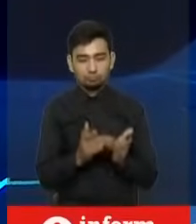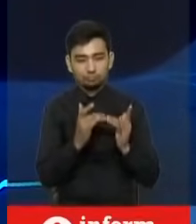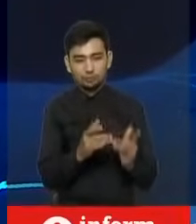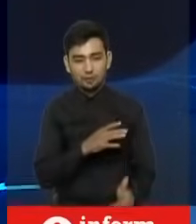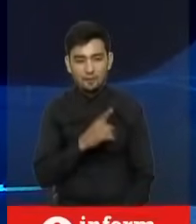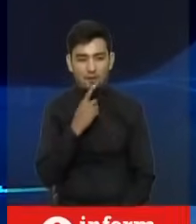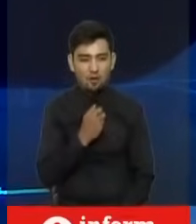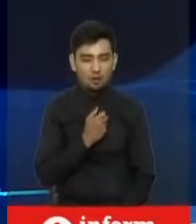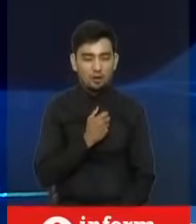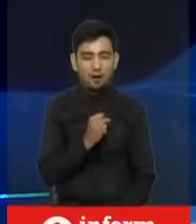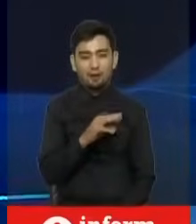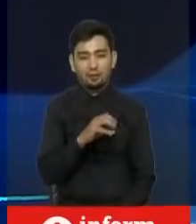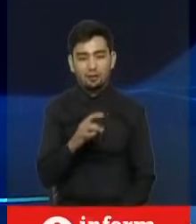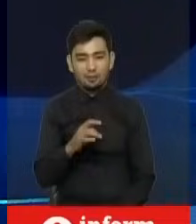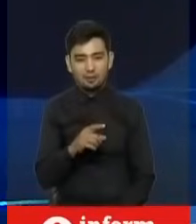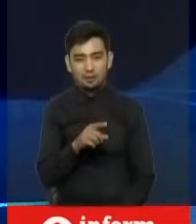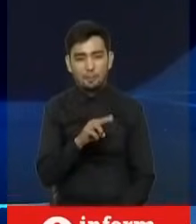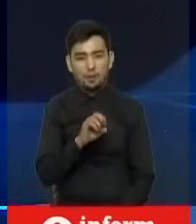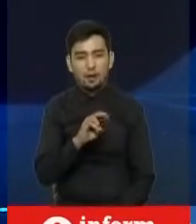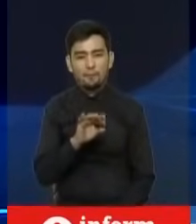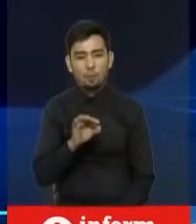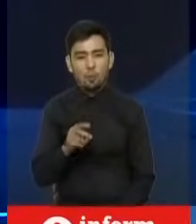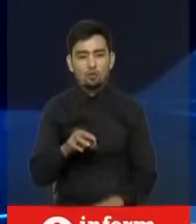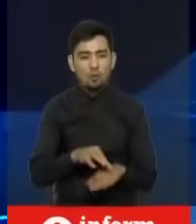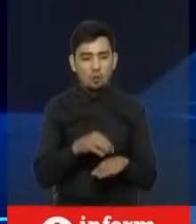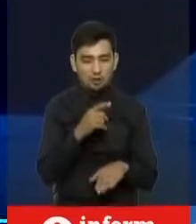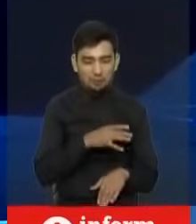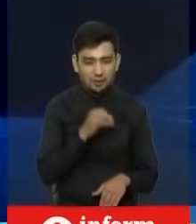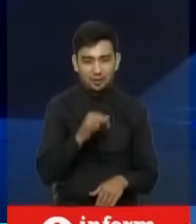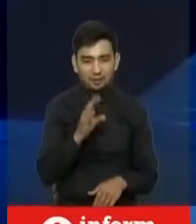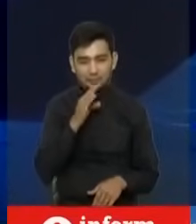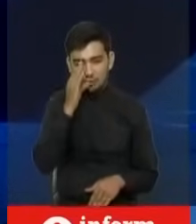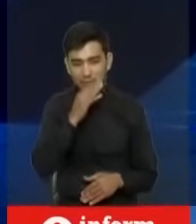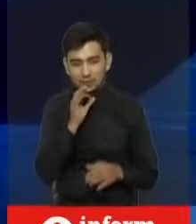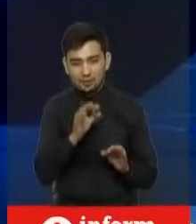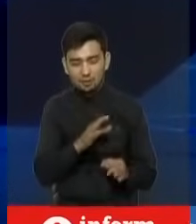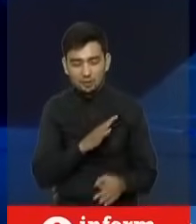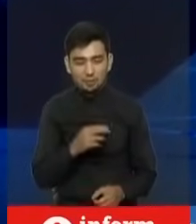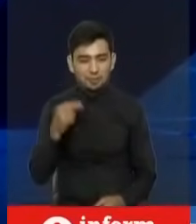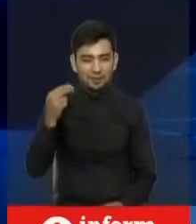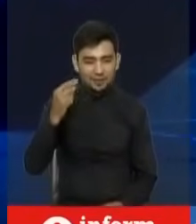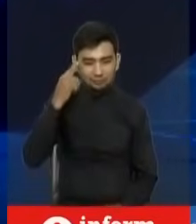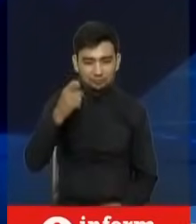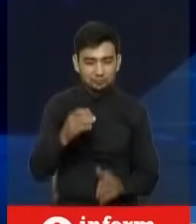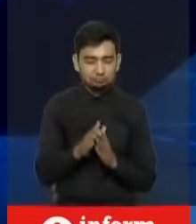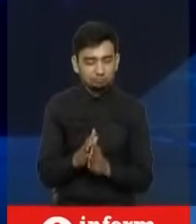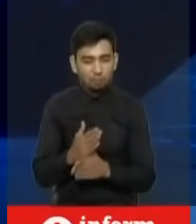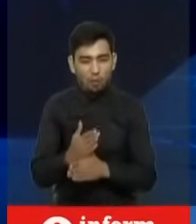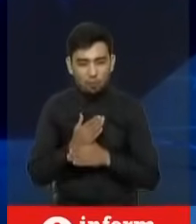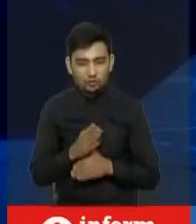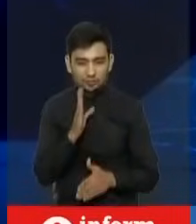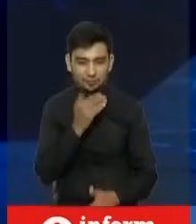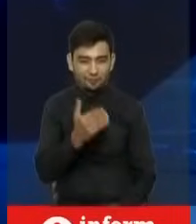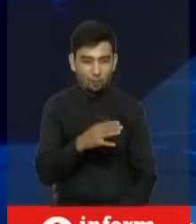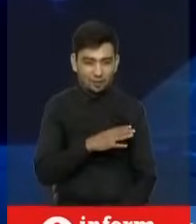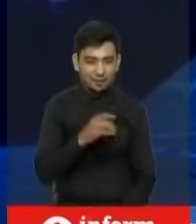воинской части Атара с диагнозом пневмония. А позже родные заявили о дедовщине и попросили у президента Казахстана помощи. Они утверждали,